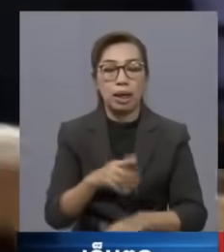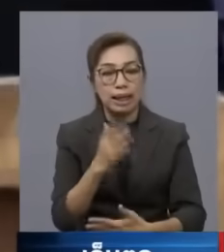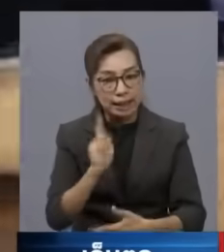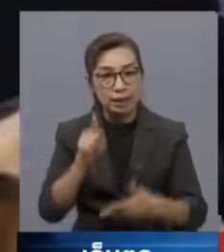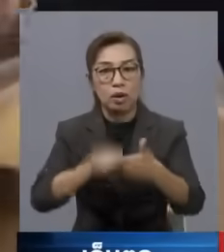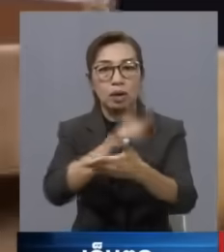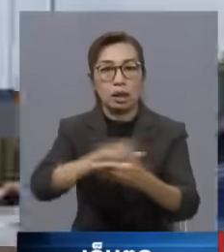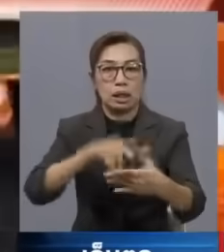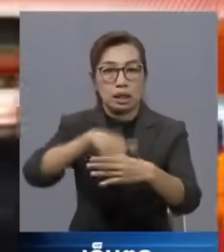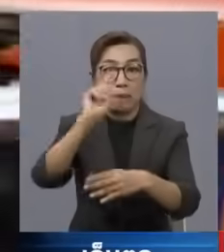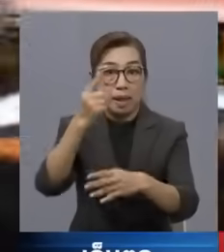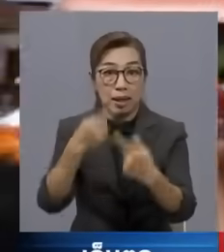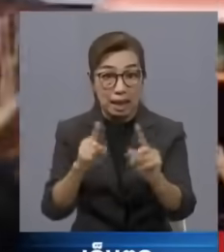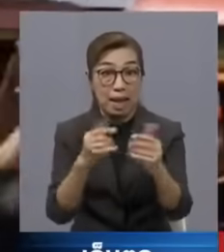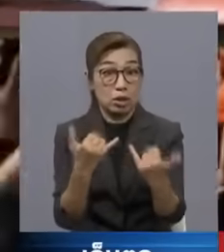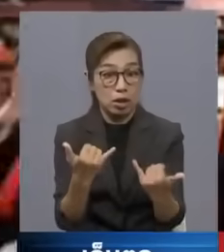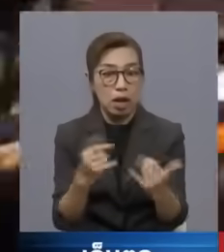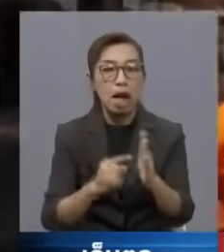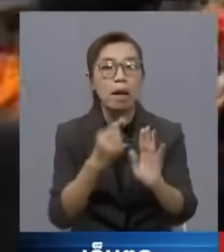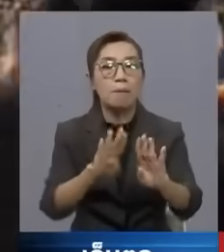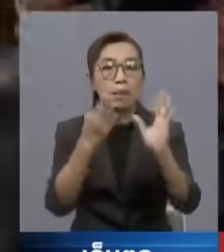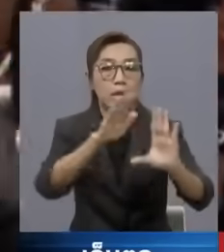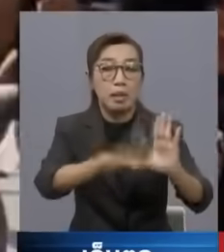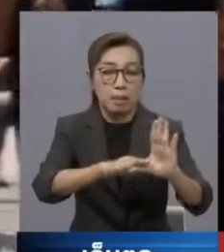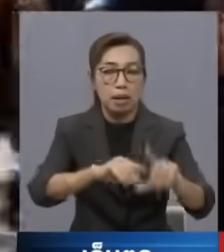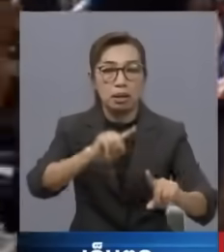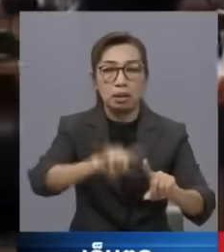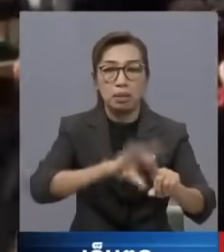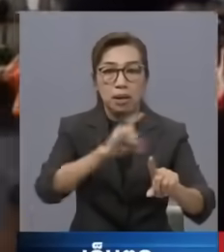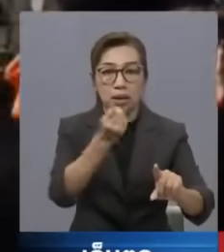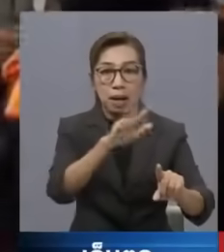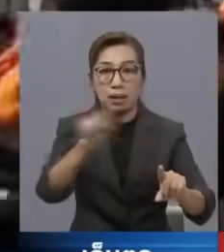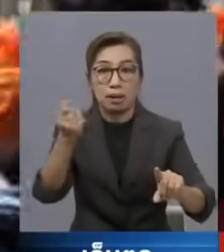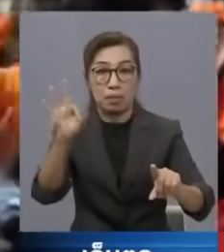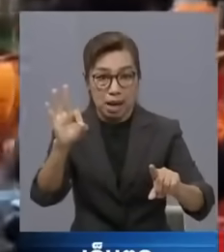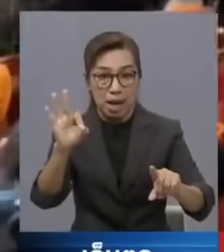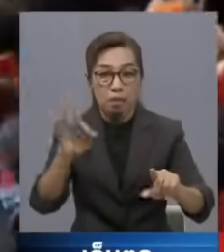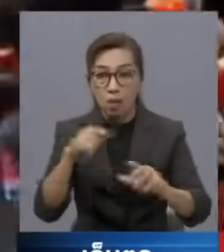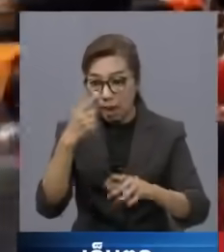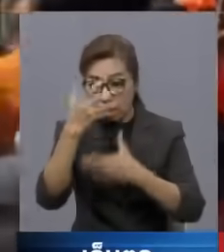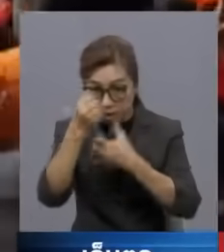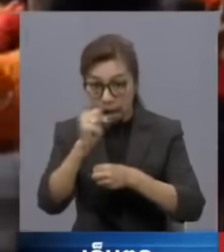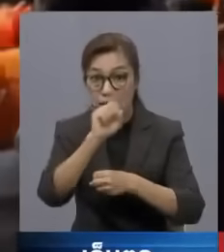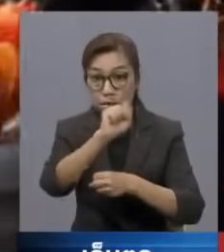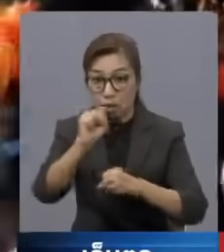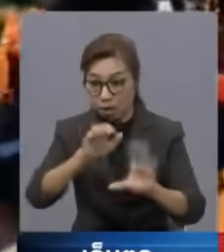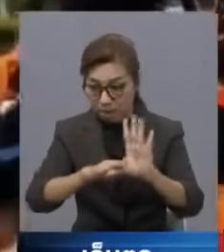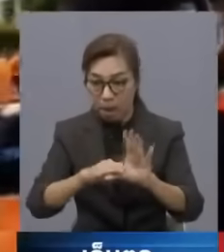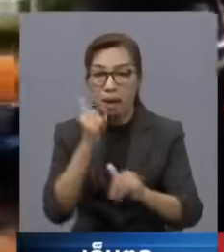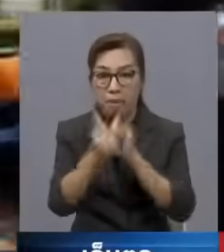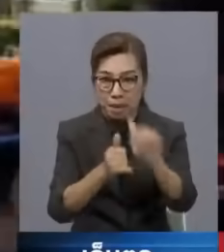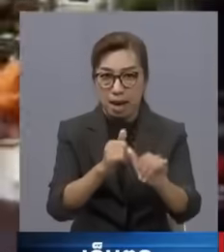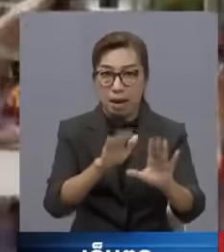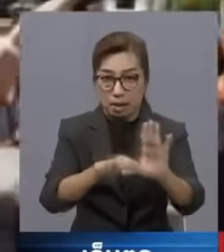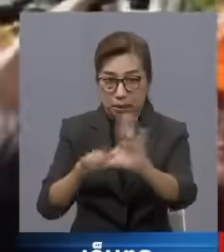ช่วงนี้ยังอยู่ในการเปิดรับสมัครกันอยู่ตั้งแต่วันที่ 15-19สิงหาคมแล้วก็กำหนดให้มีการเลือกตั้งซ่อมวันที่ 10กันยายนที่จะถึงนี้นะครับและ